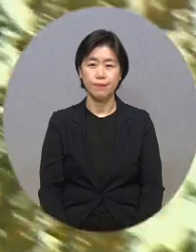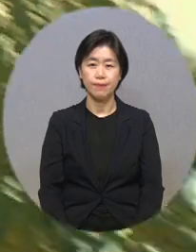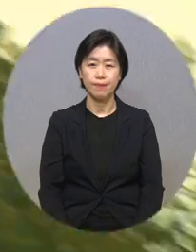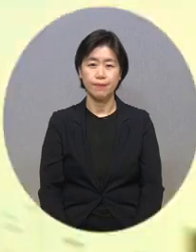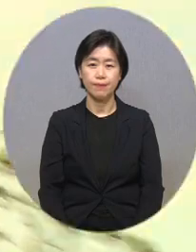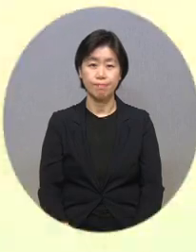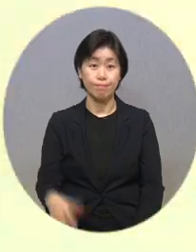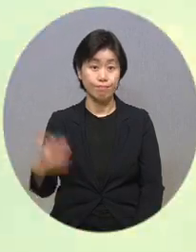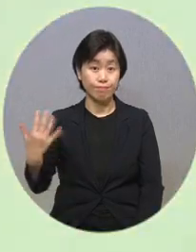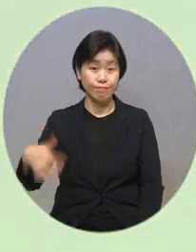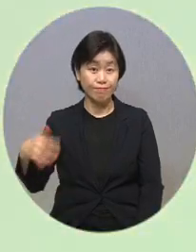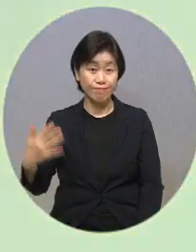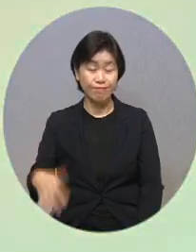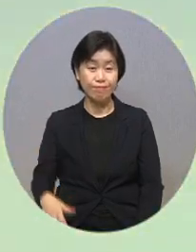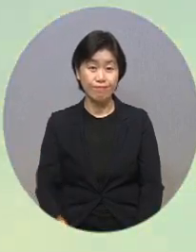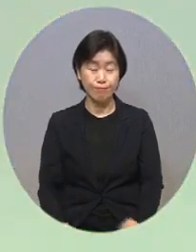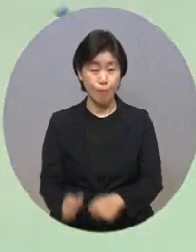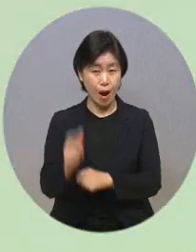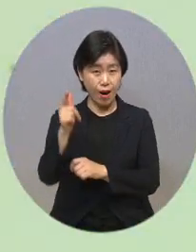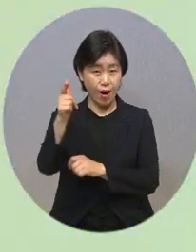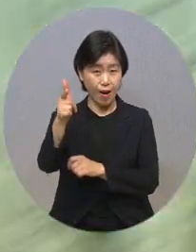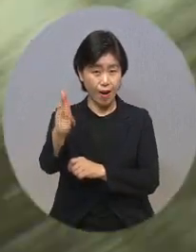와! 밀렸어.